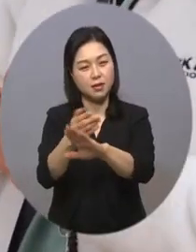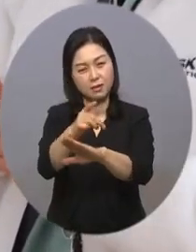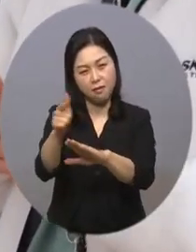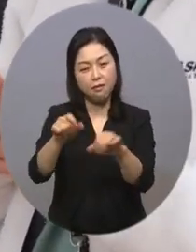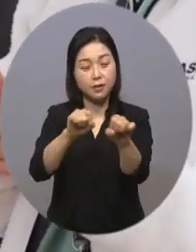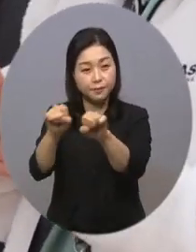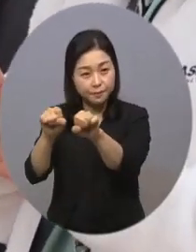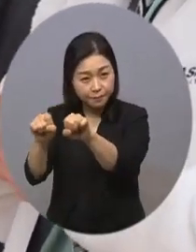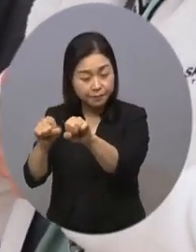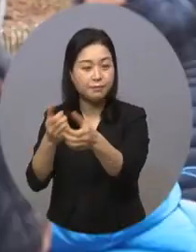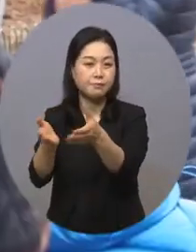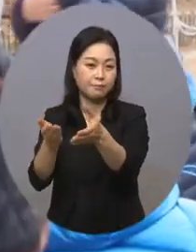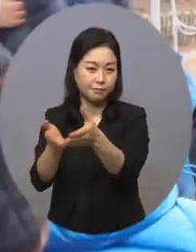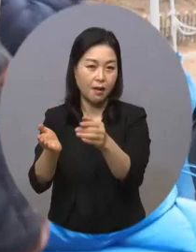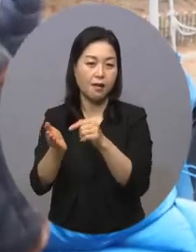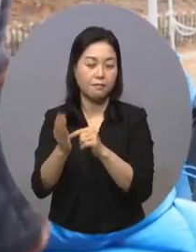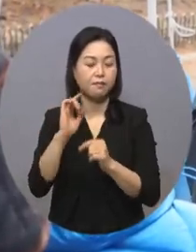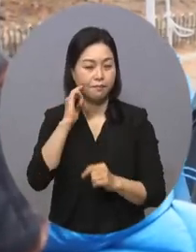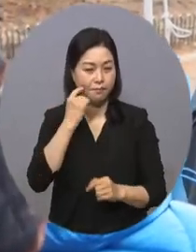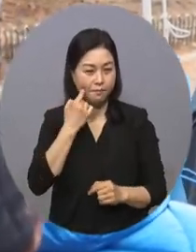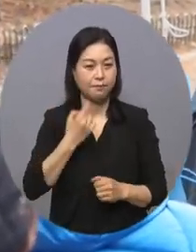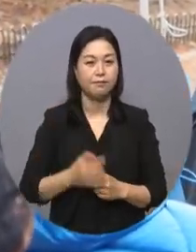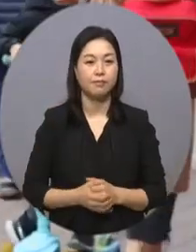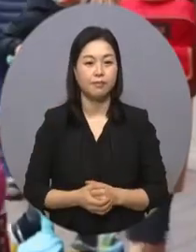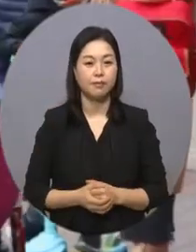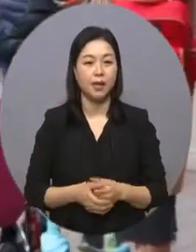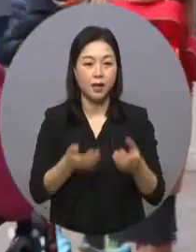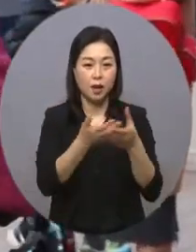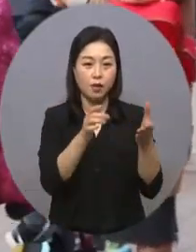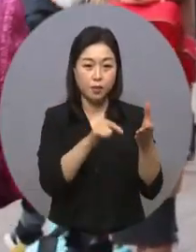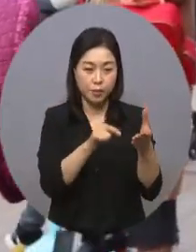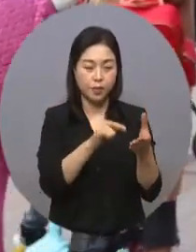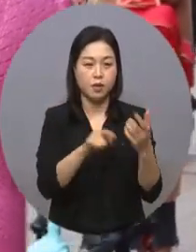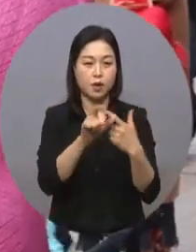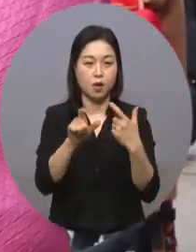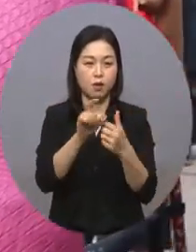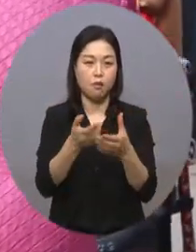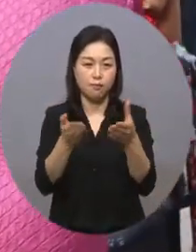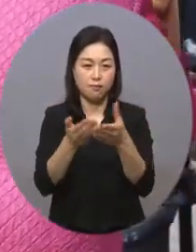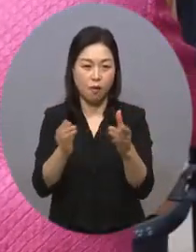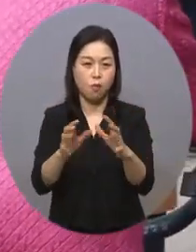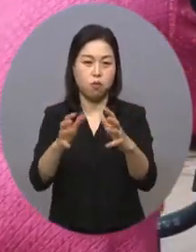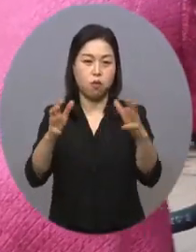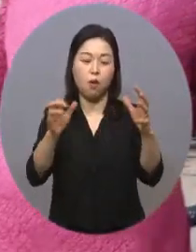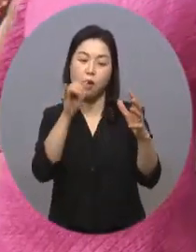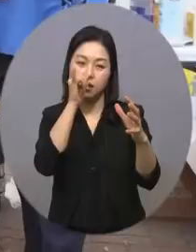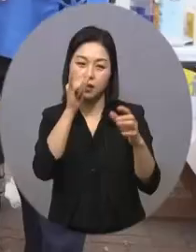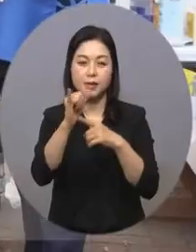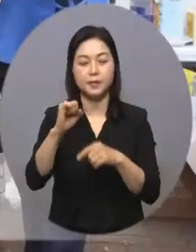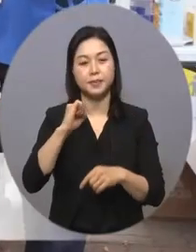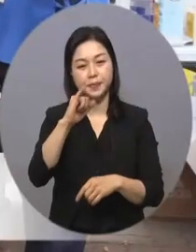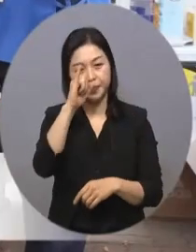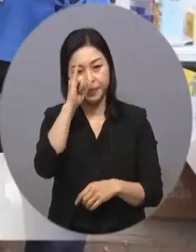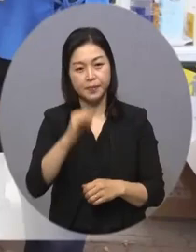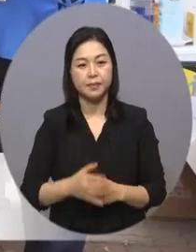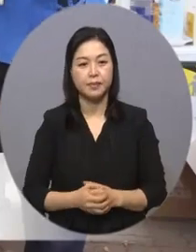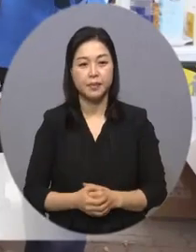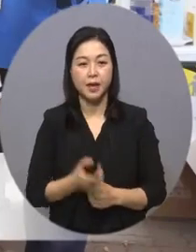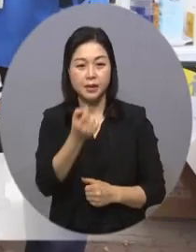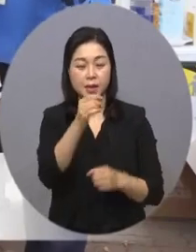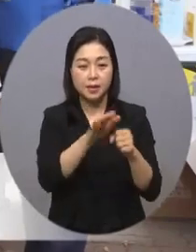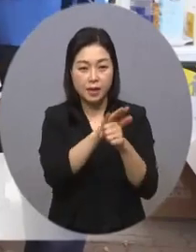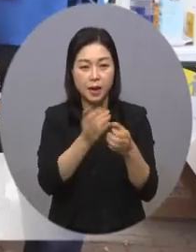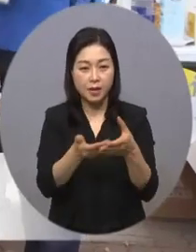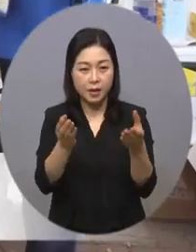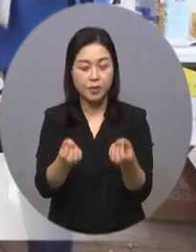행하게 되는 나눔의 미학. 나눔은 나눌수록 커지는 마력을 가졌습니다.